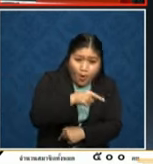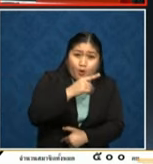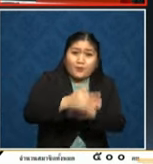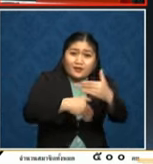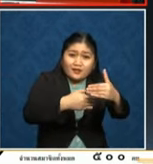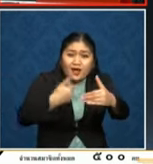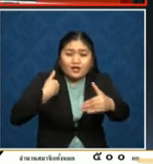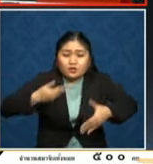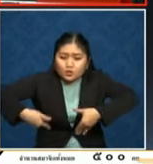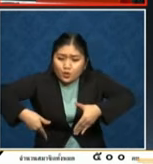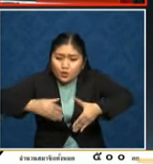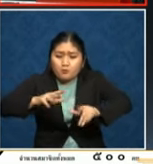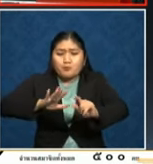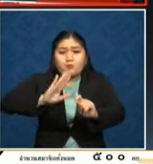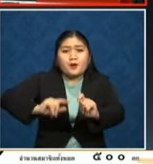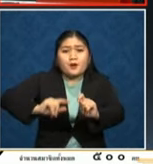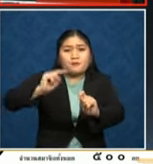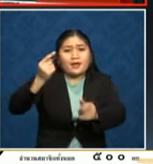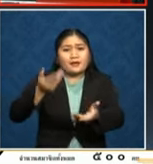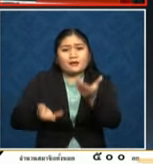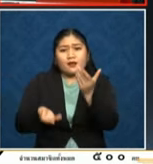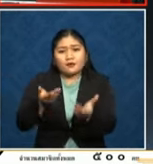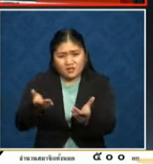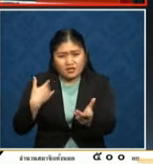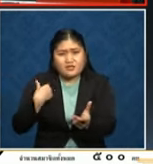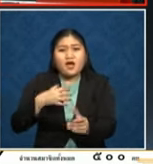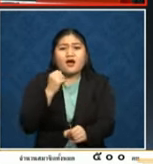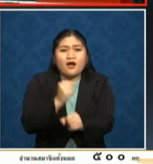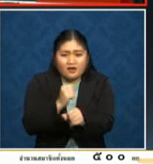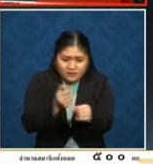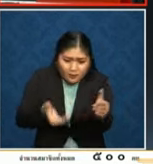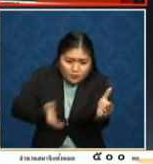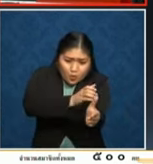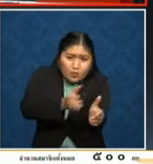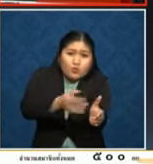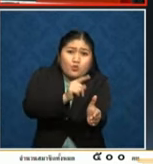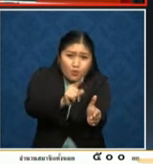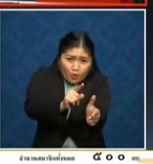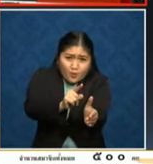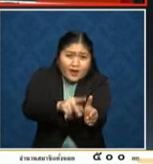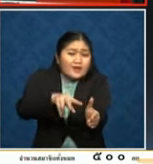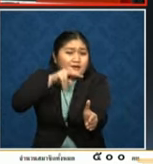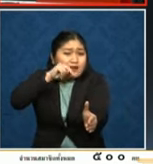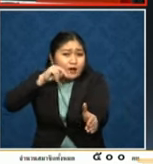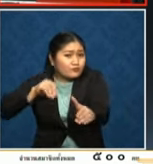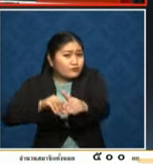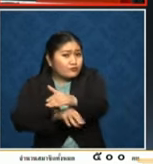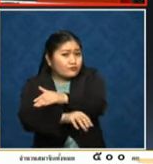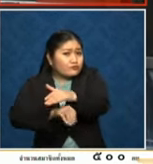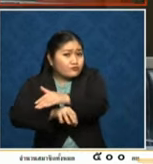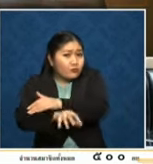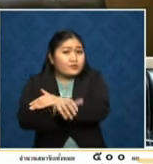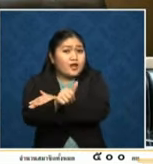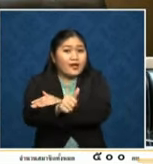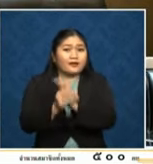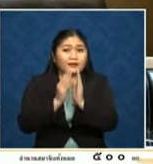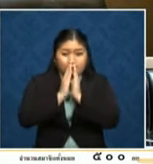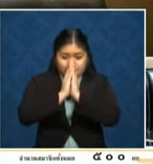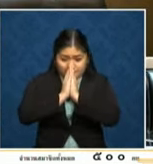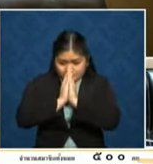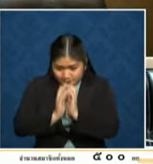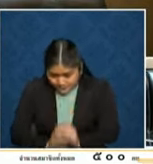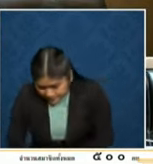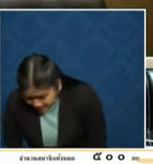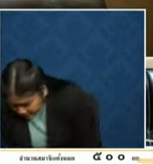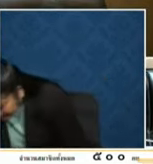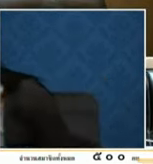ถนนเมืองใหม่ก็ดีนะครับก็อยากที่จะให้ทำคูระบายน้ำเพื่อที่จะผ่านน้ำลงสู่แม่น้ำปัตตานีต่อไปขอบคุณมากครับท่านประธานคร ับ ขอบคุณ